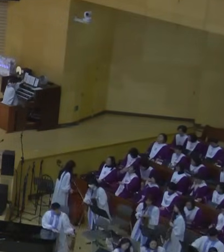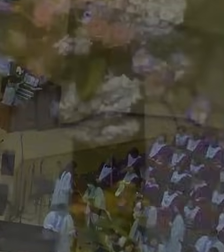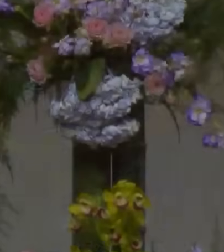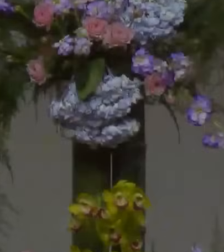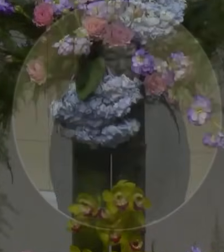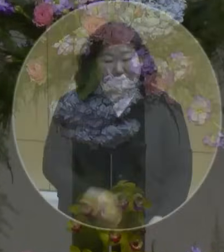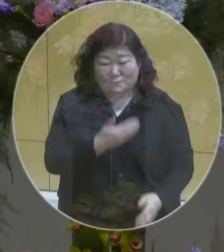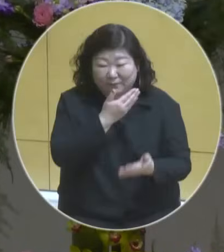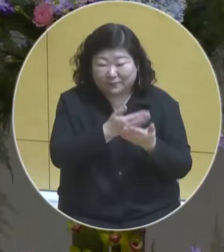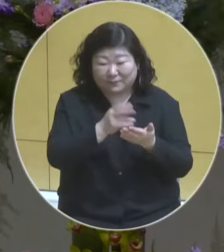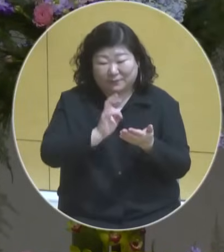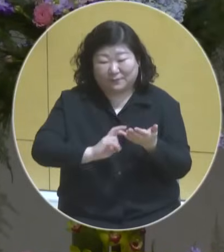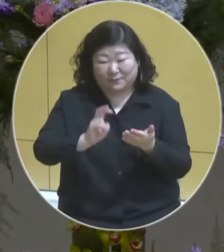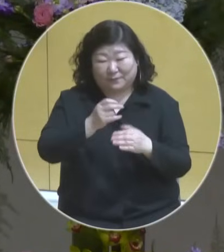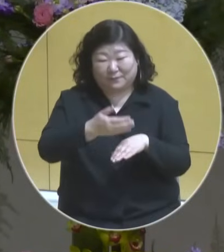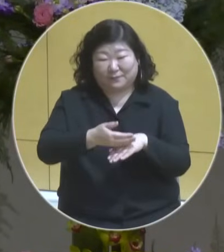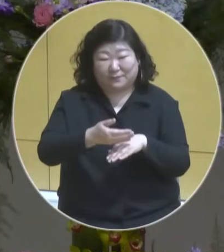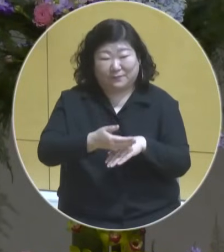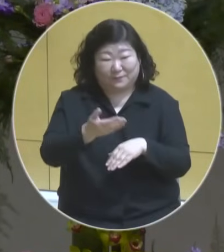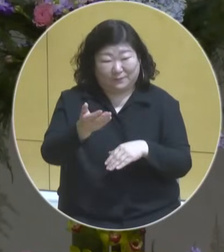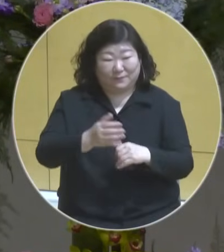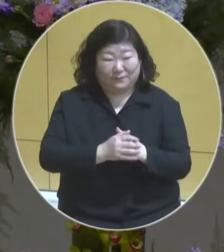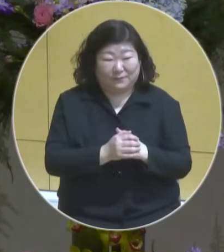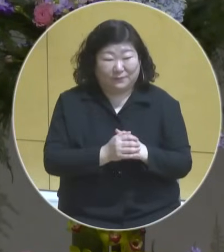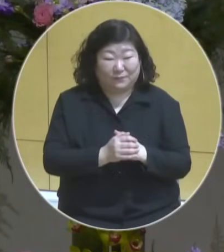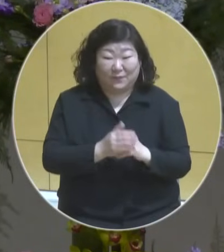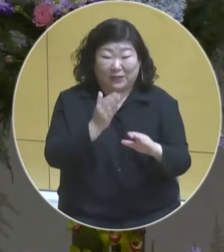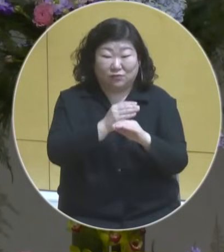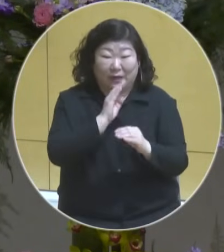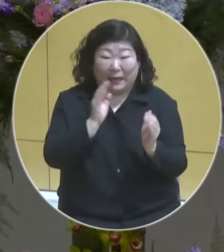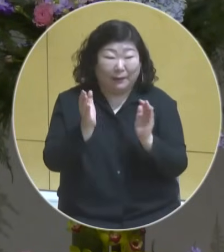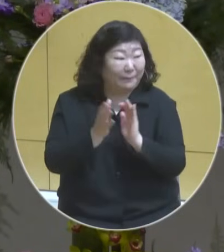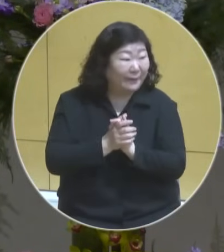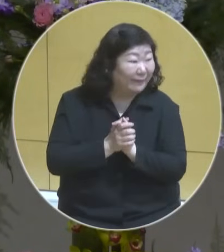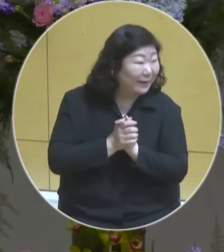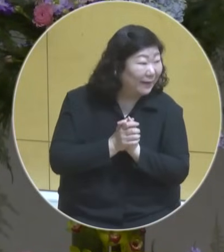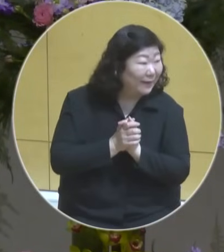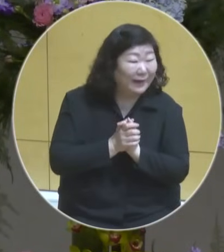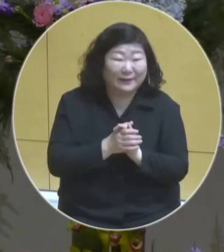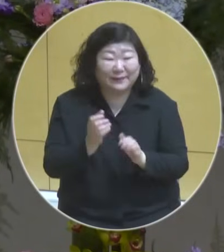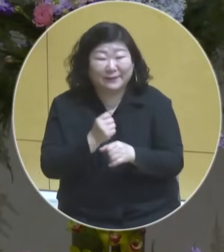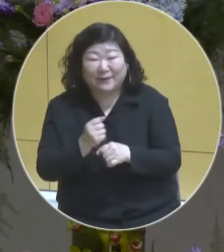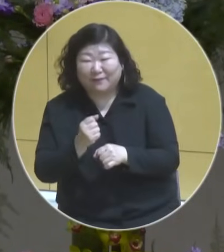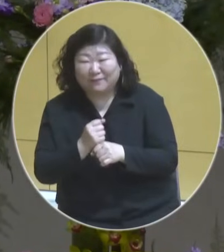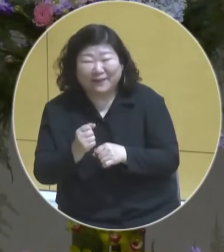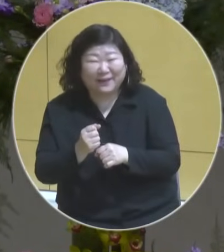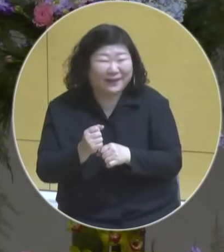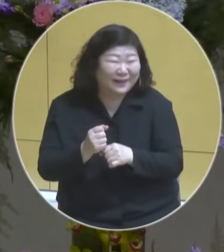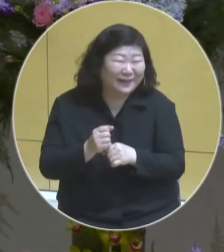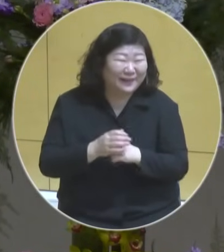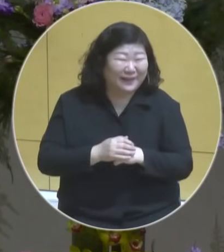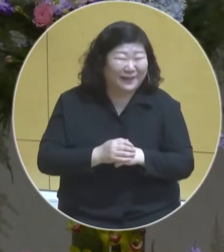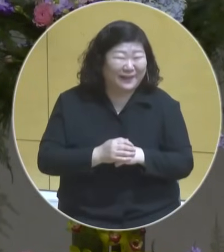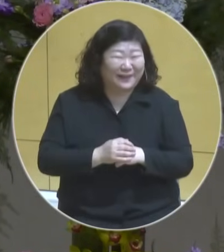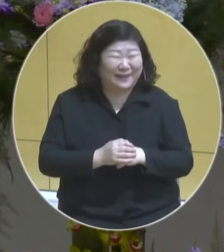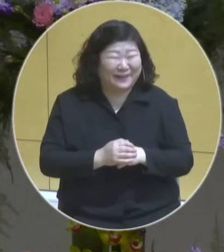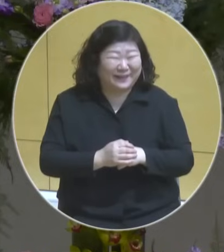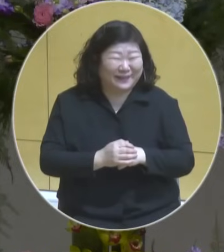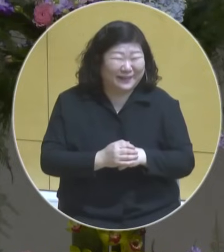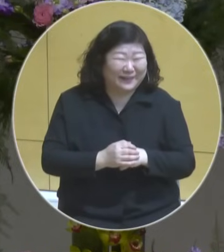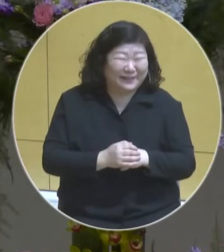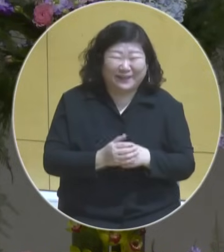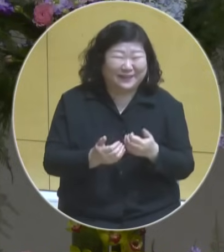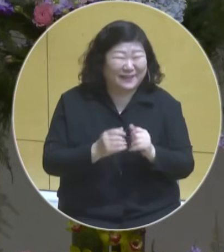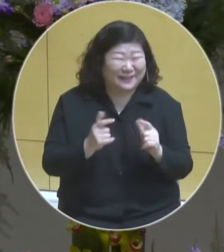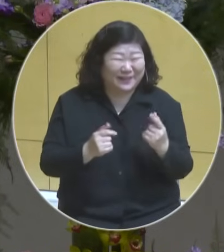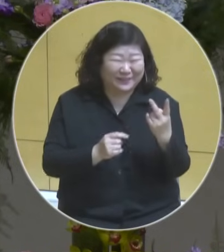예 귀한 찬양 감사드립니다 중간에 아멘 하셔서 사이가 어색하지 않도록 만들어 주신